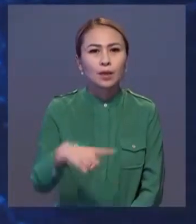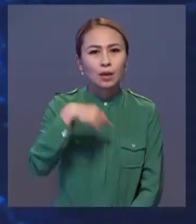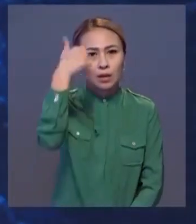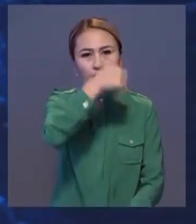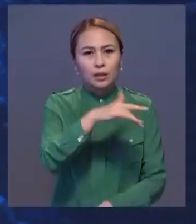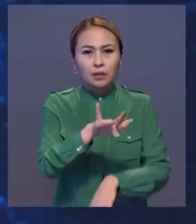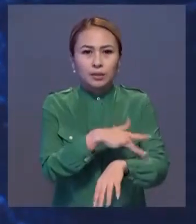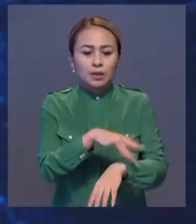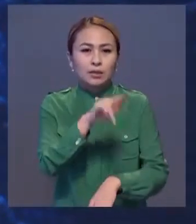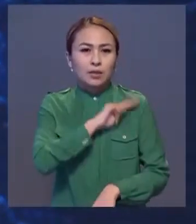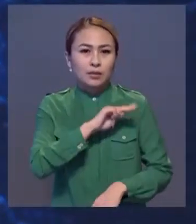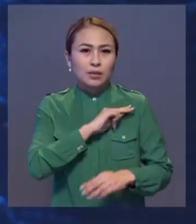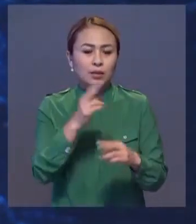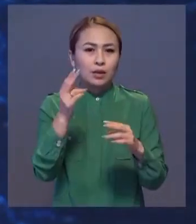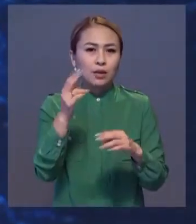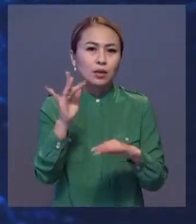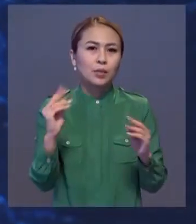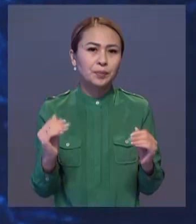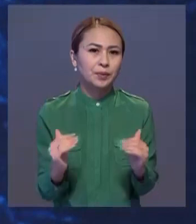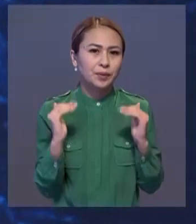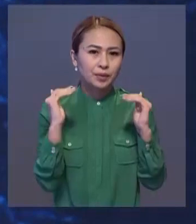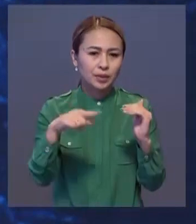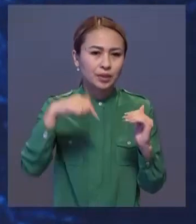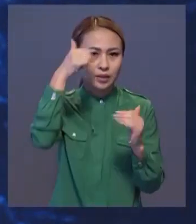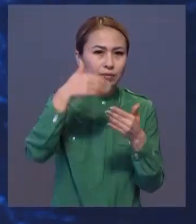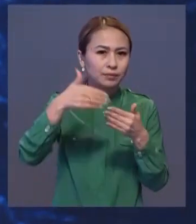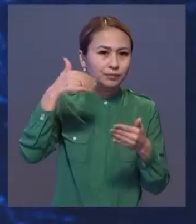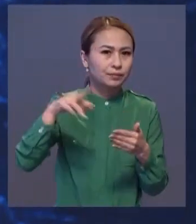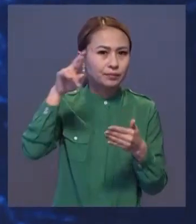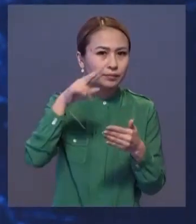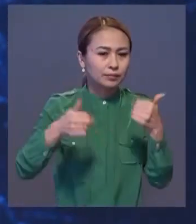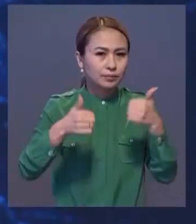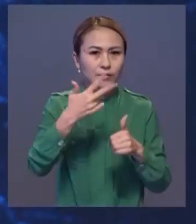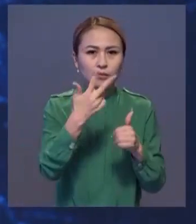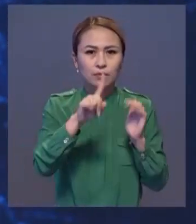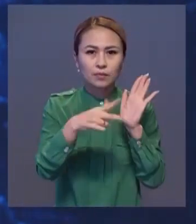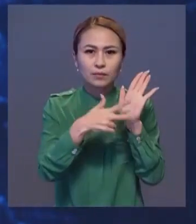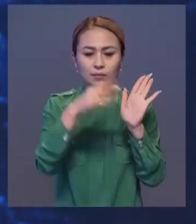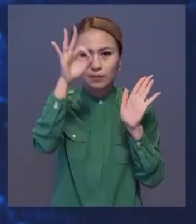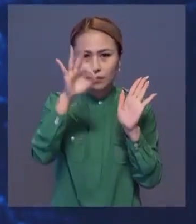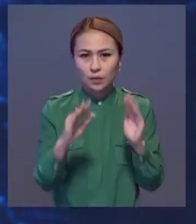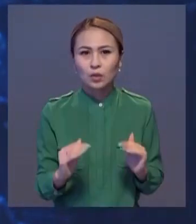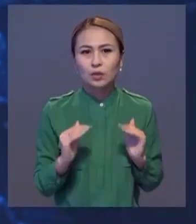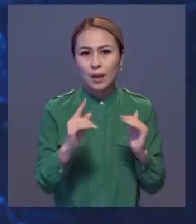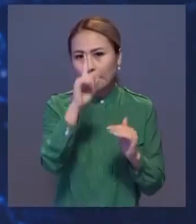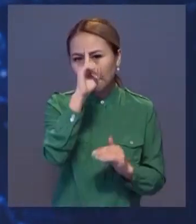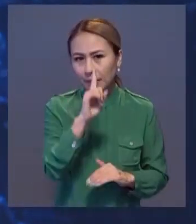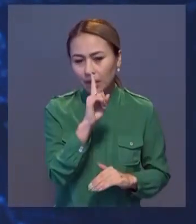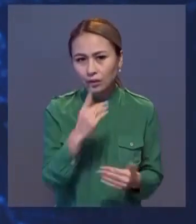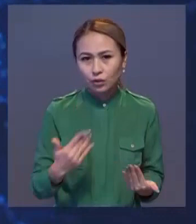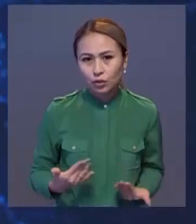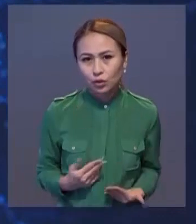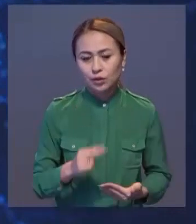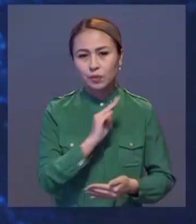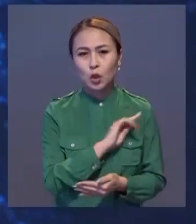Биыл коммуналдық қызметтердің тарифтері қымбаттады. Былтырғы жылғы қаңтармен салыстырғанда 3,8%-ке өскен. Бір